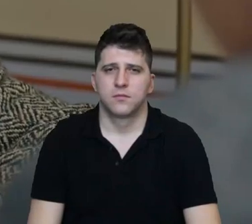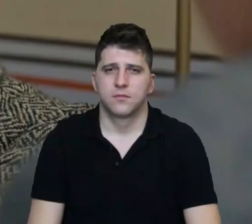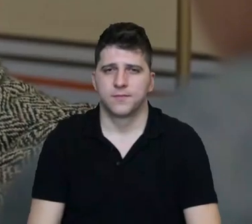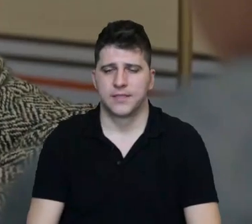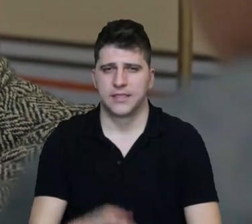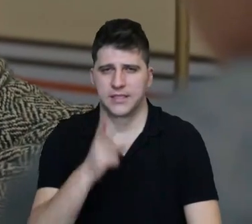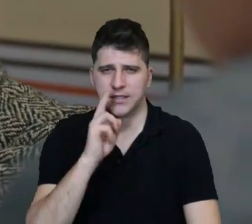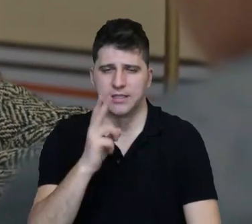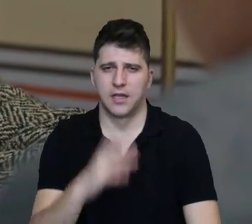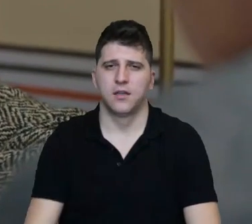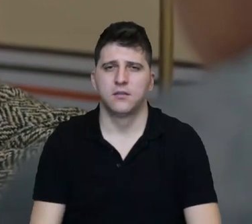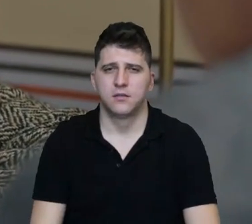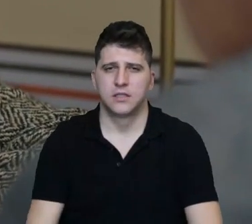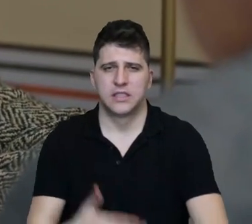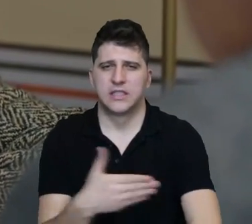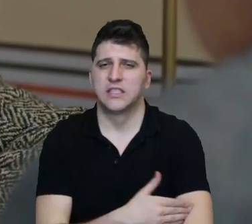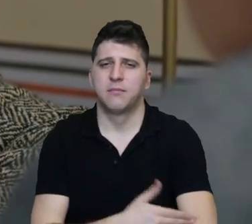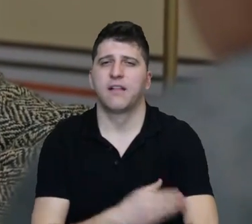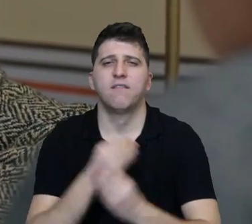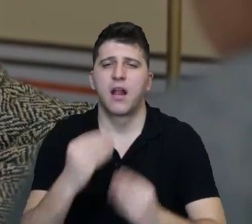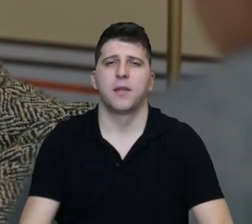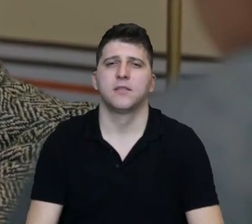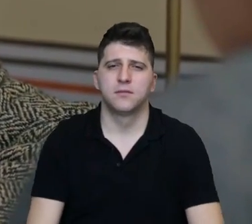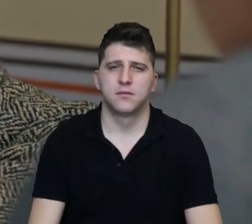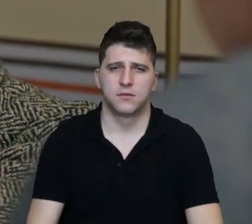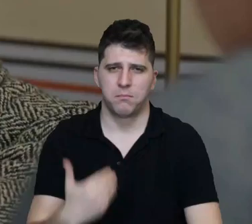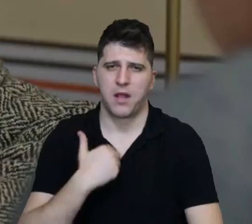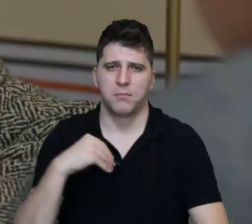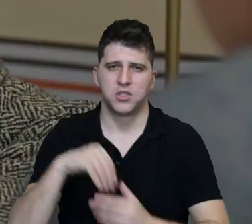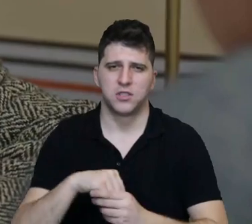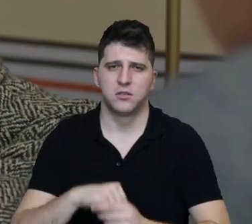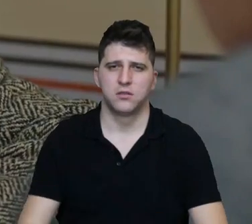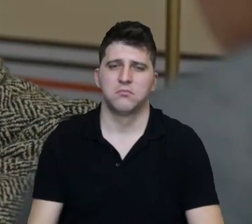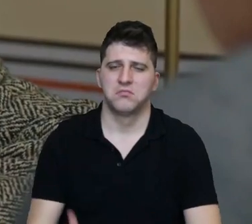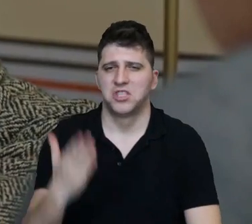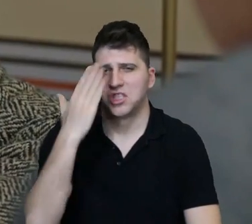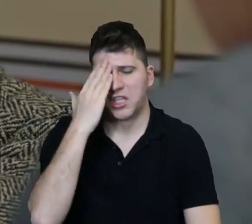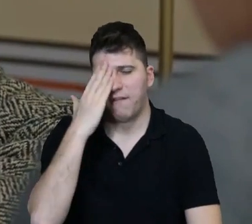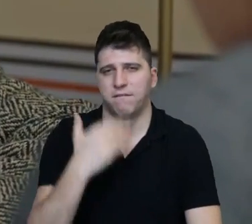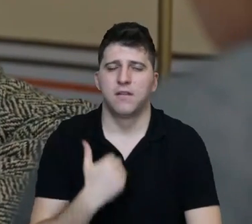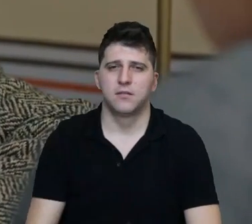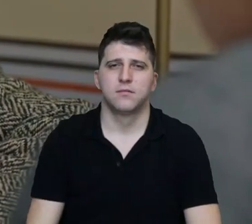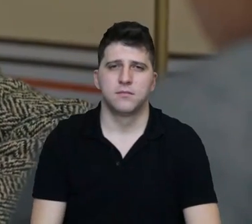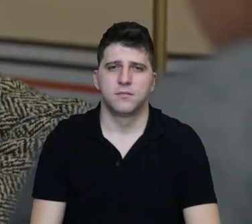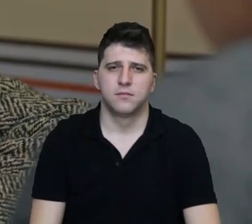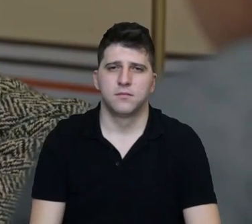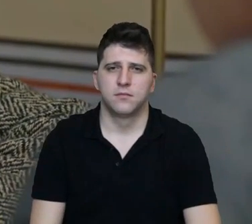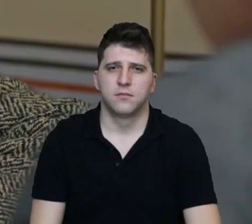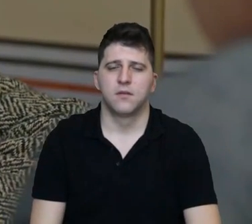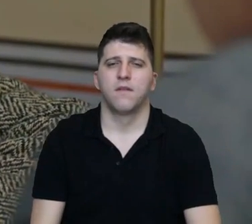Size hizmet etmek benim için kutlu vazife